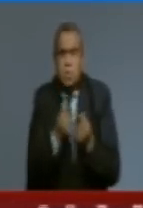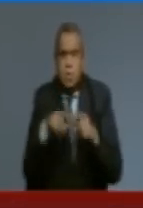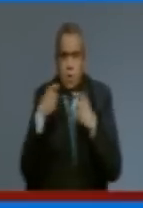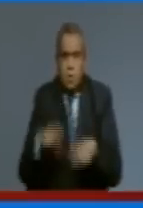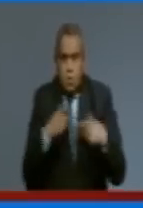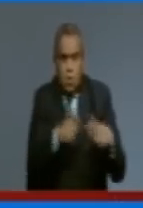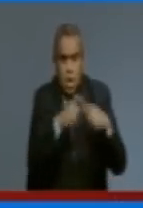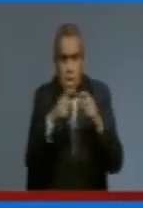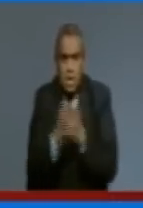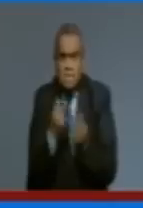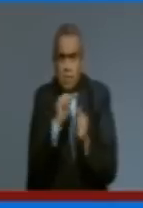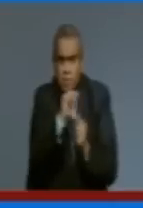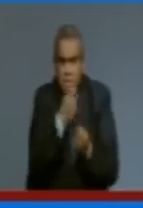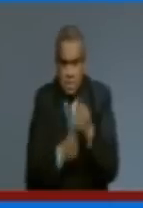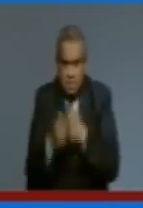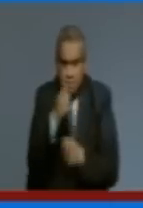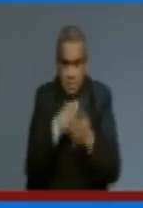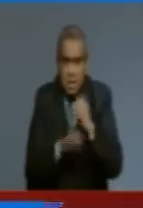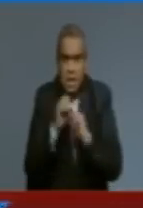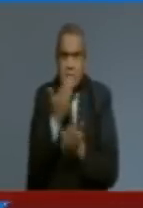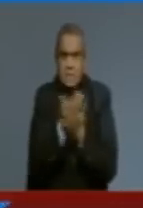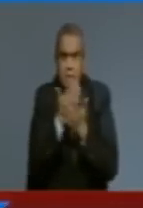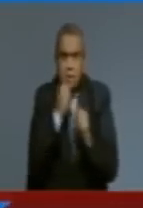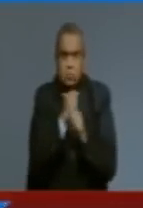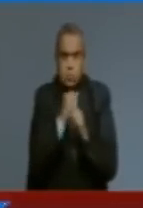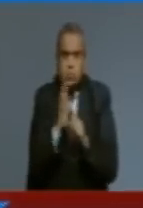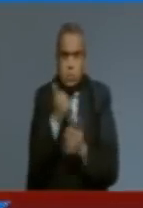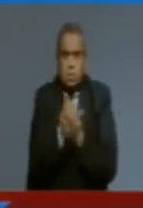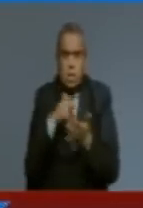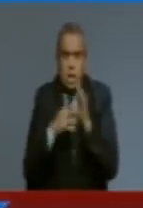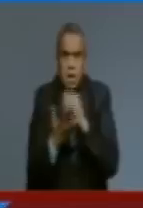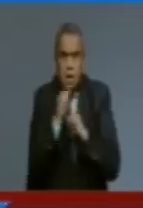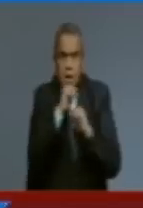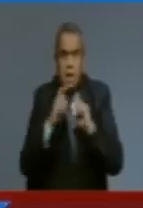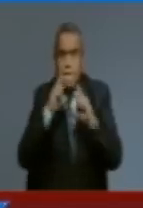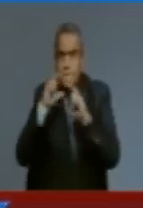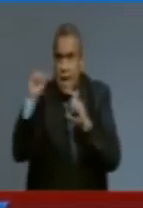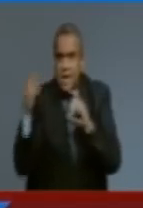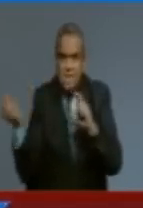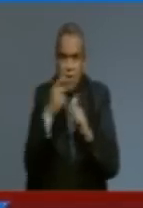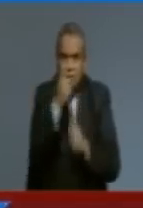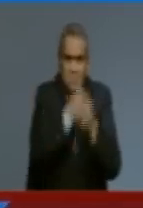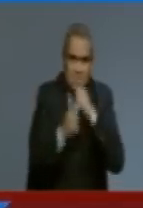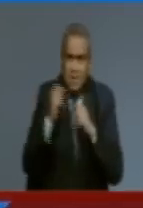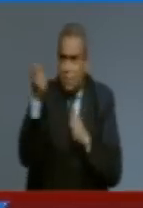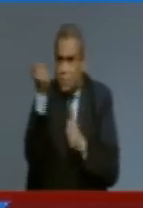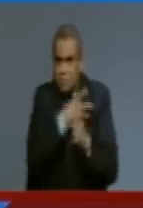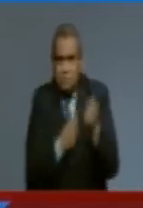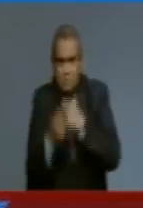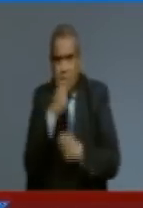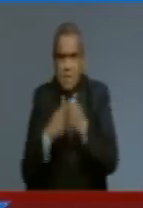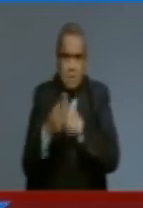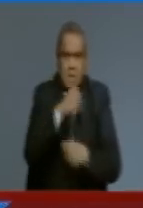نقوي الأسواق الداخلية للدول الأعداء في البنك. نحن نعتقد